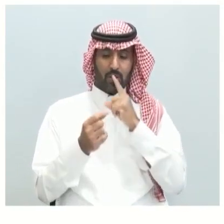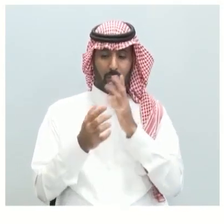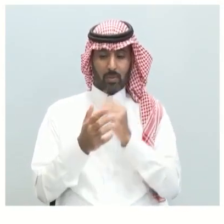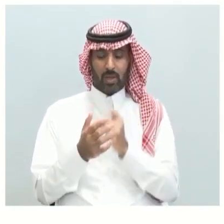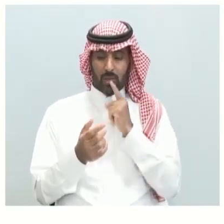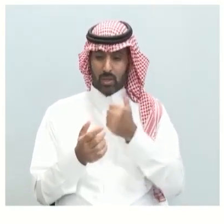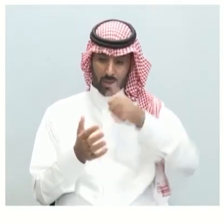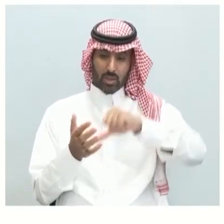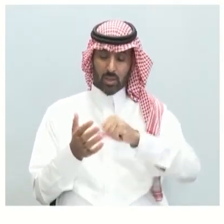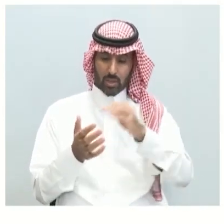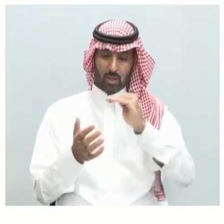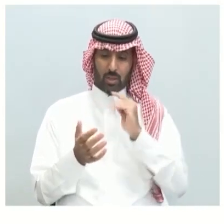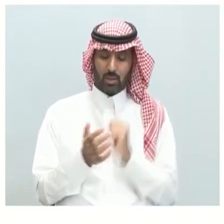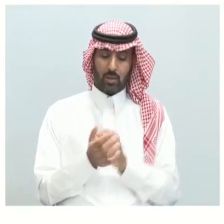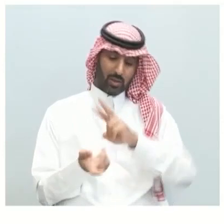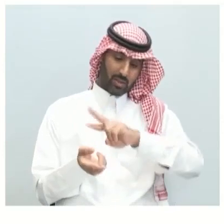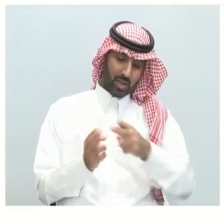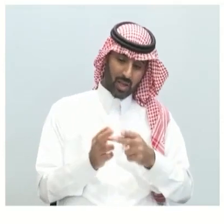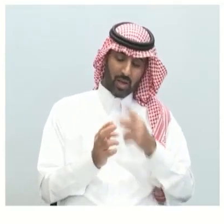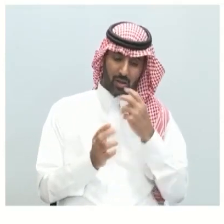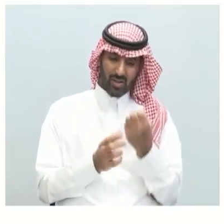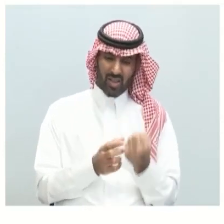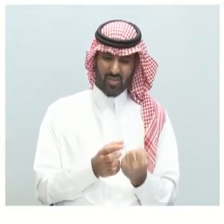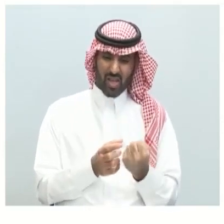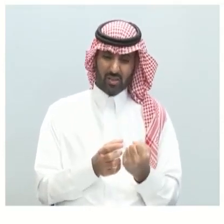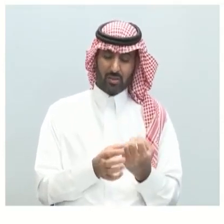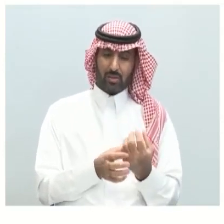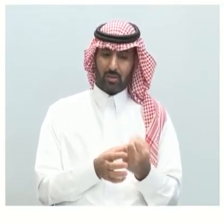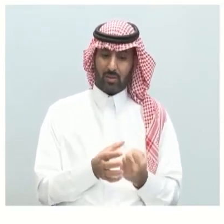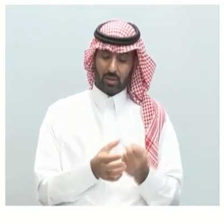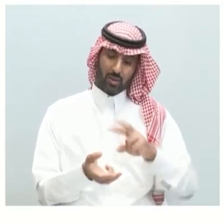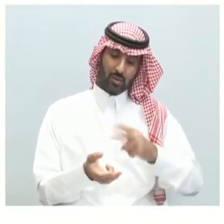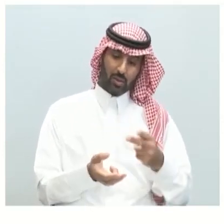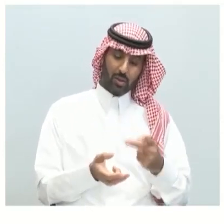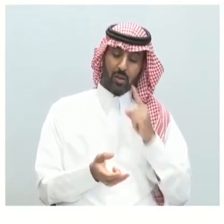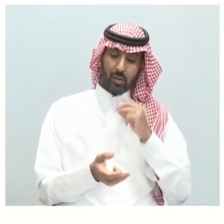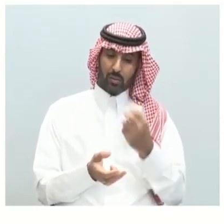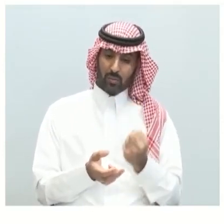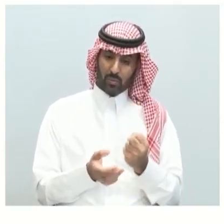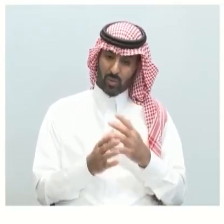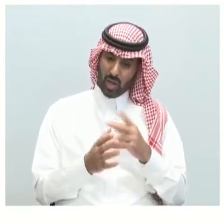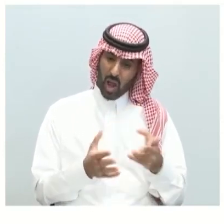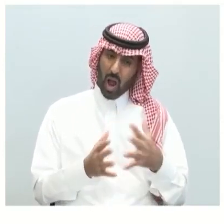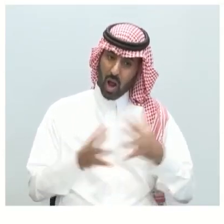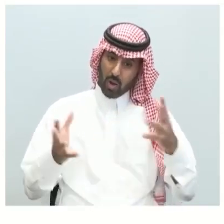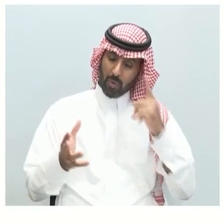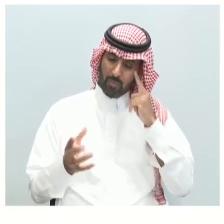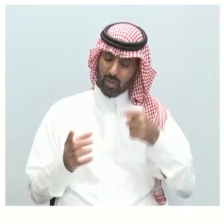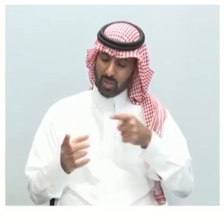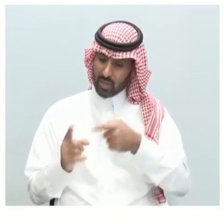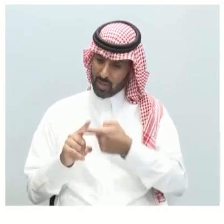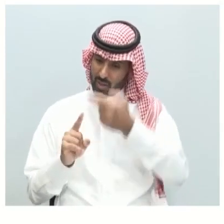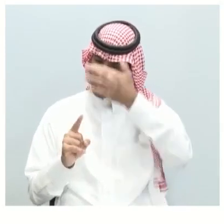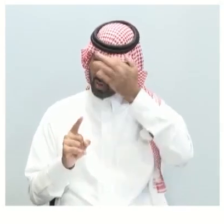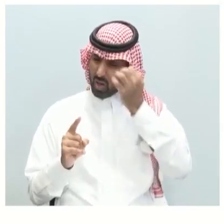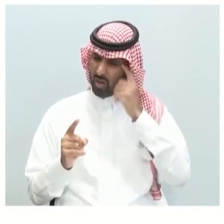تقويم الاجابه تغير تغير الضغط تغير الضغط بشكل اكبر من درجه الحراره لذلك